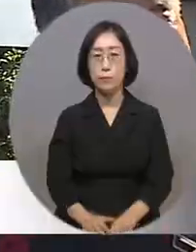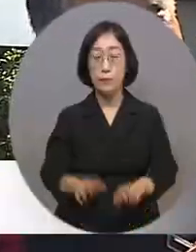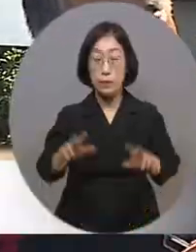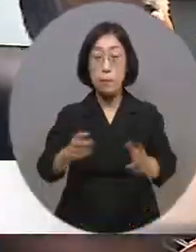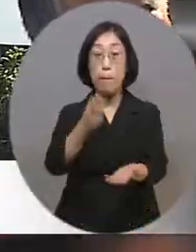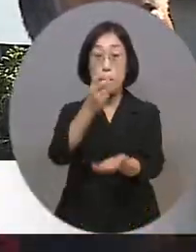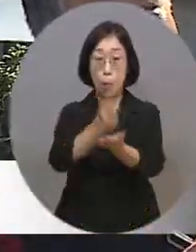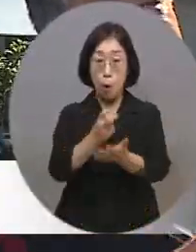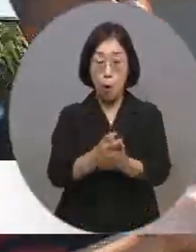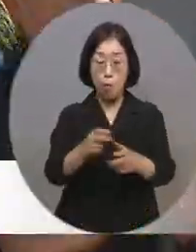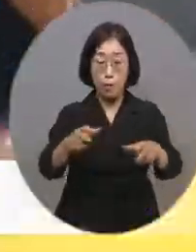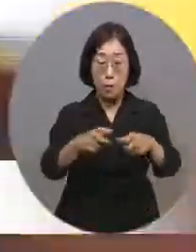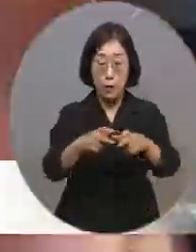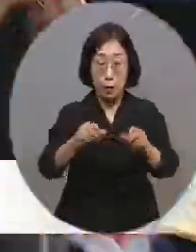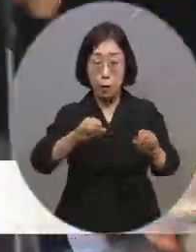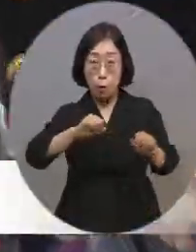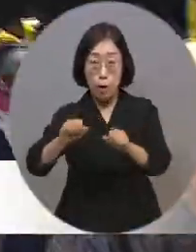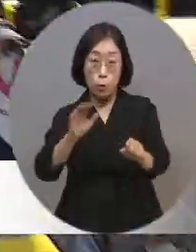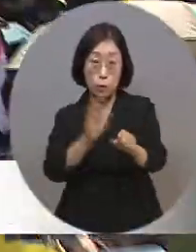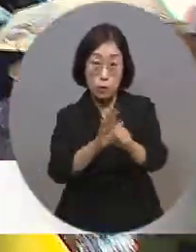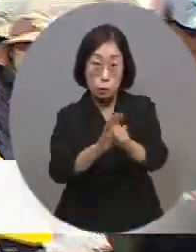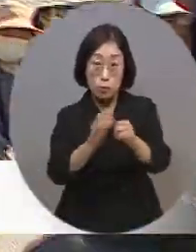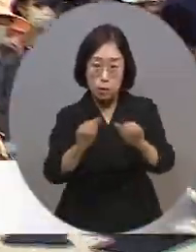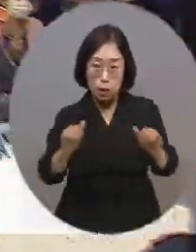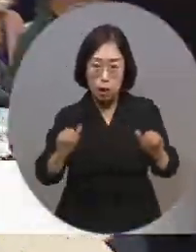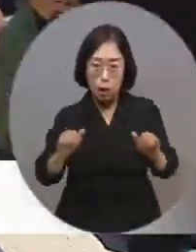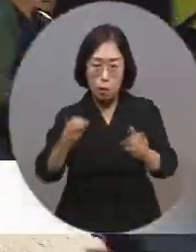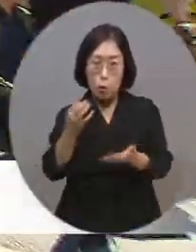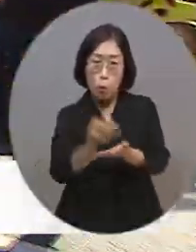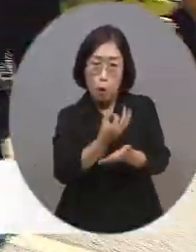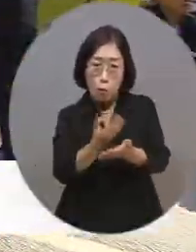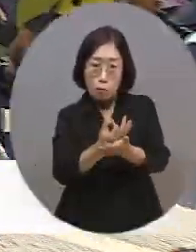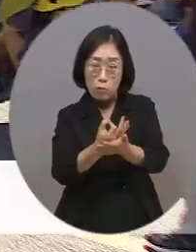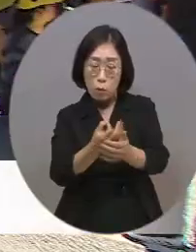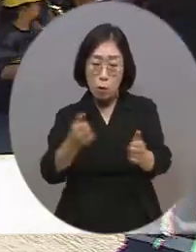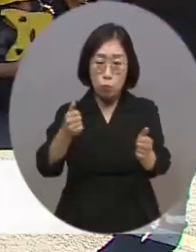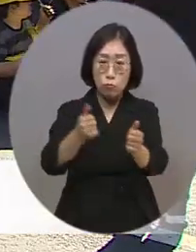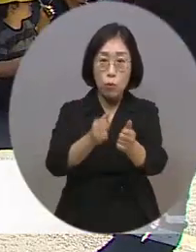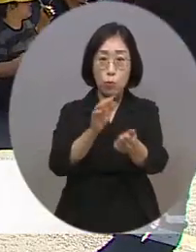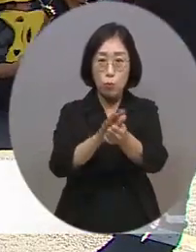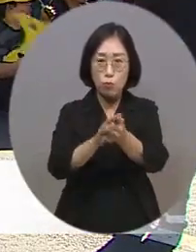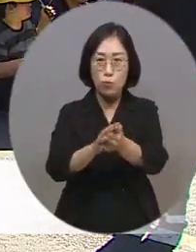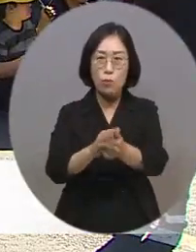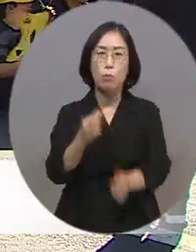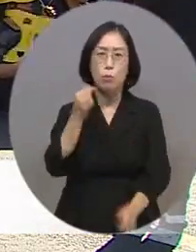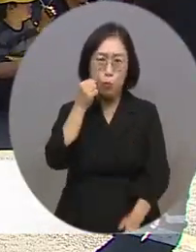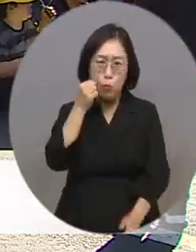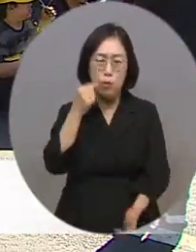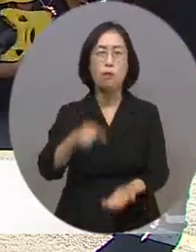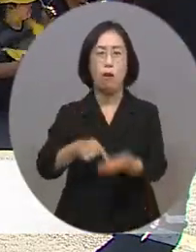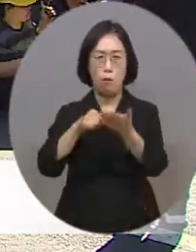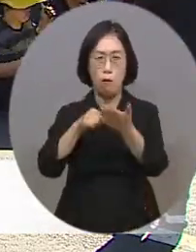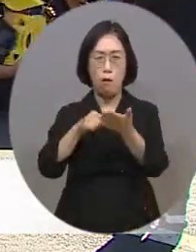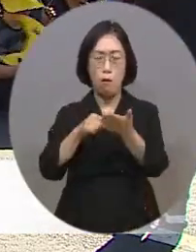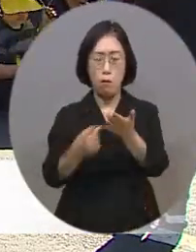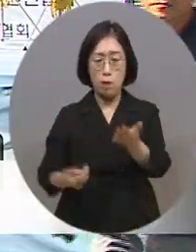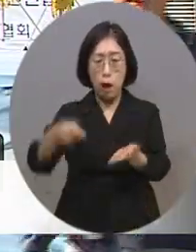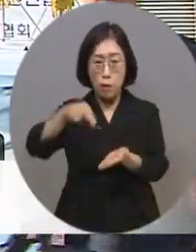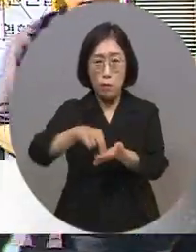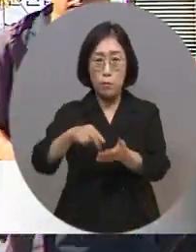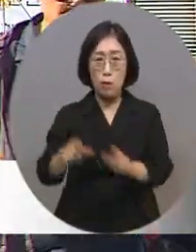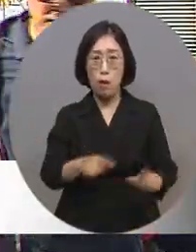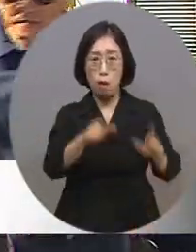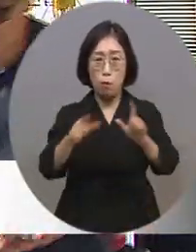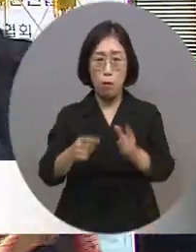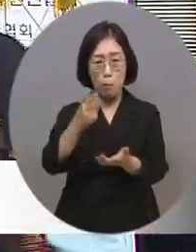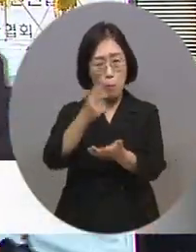현행법에서는 장애인 활동지원사가 생업을 지원하는 것을 제한하고 있습니다. 이로 인해 자립생활 지원이라는 법 취지에